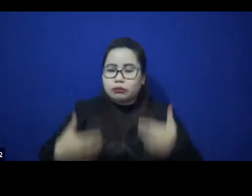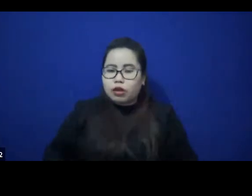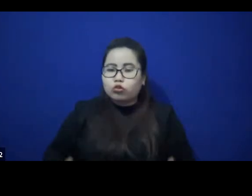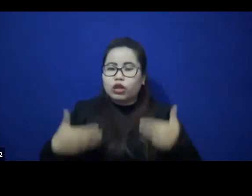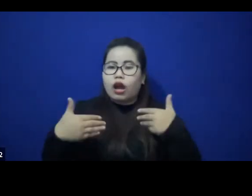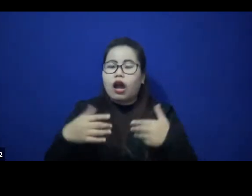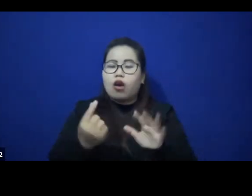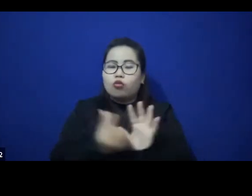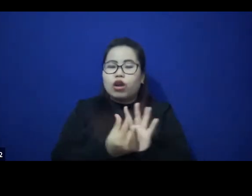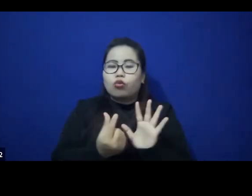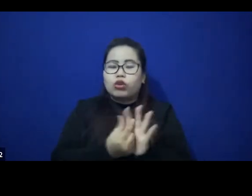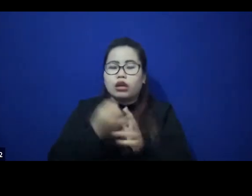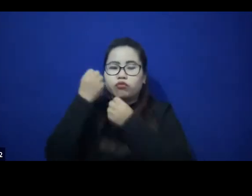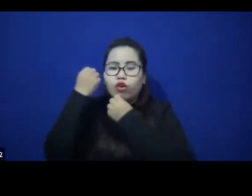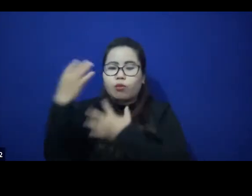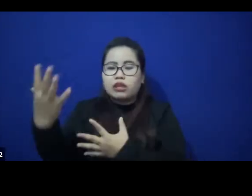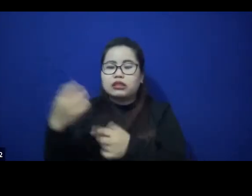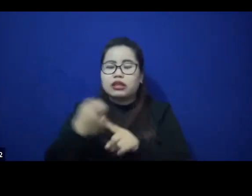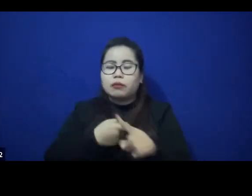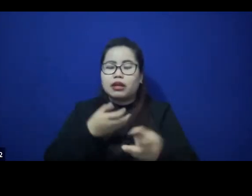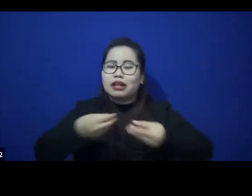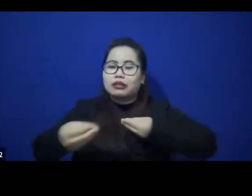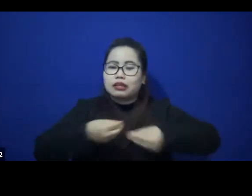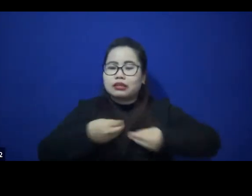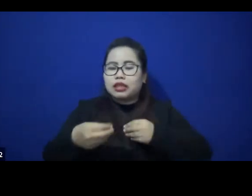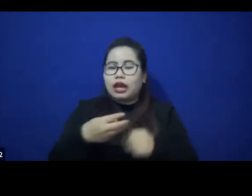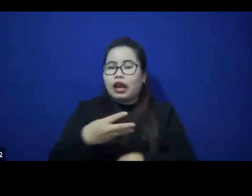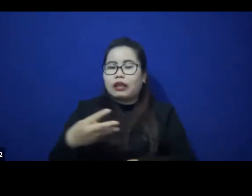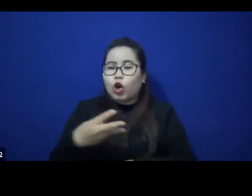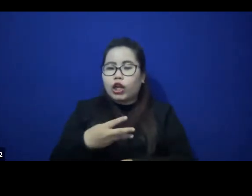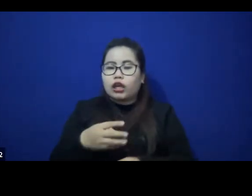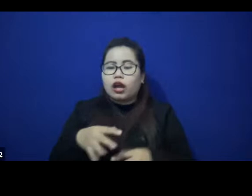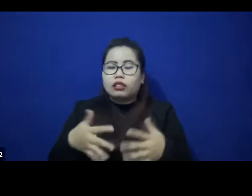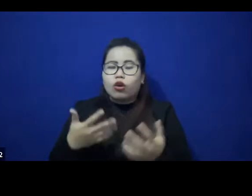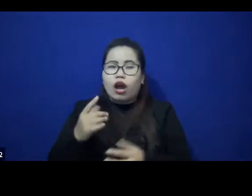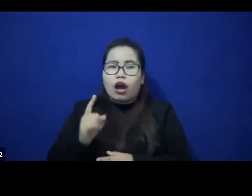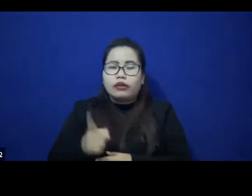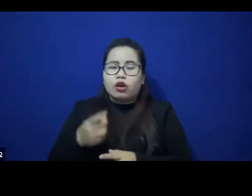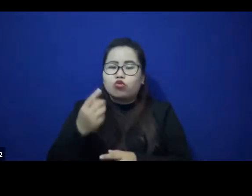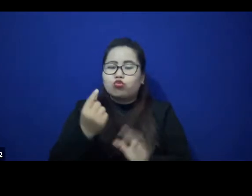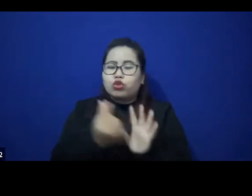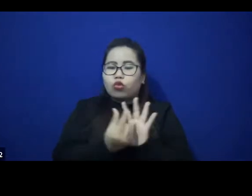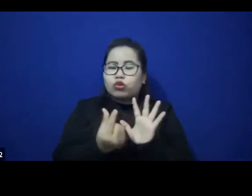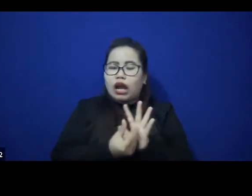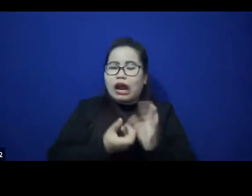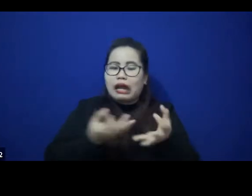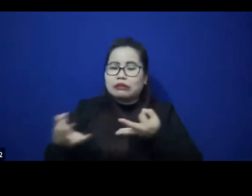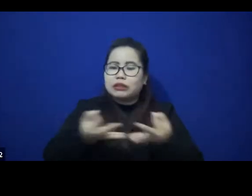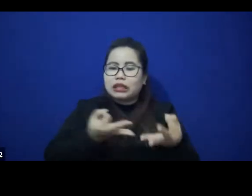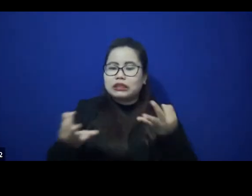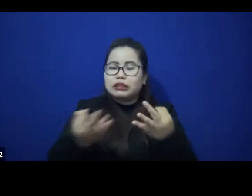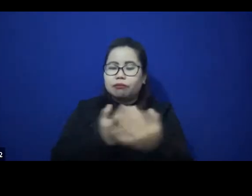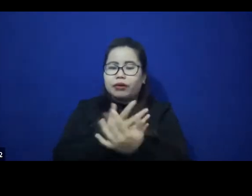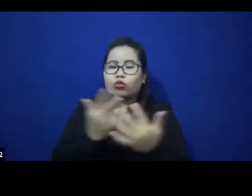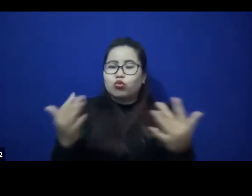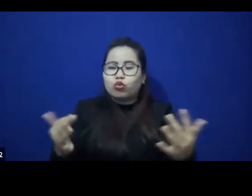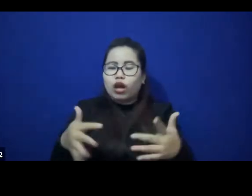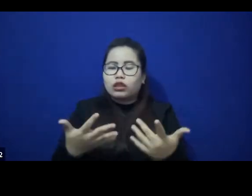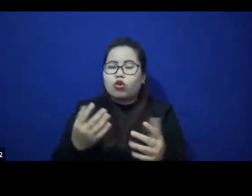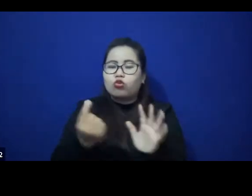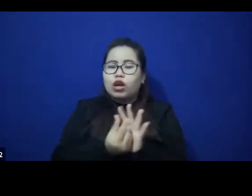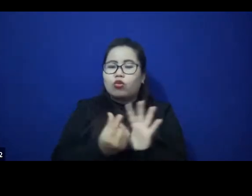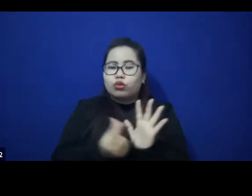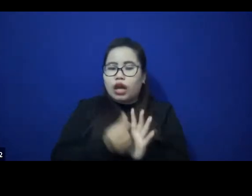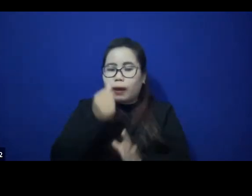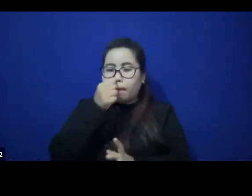undang-undang informasi dan transaksi elektronik Cross kemudian juga ada undang-undang administrasi kependudukan undang-undang perbankan